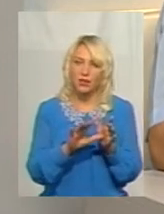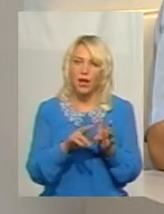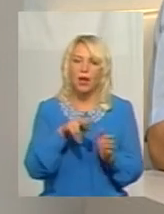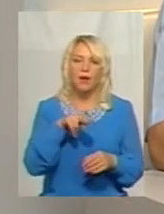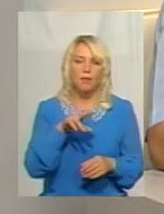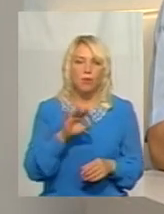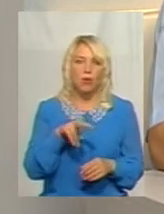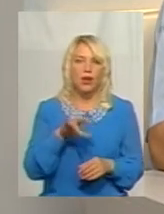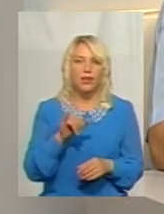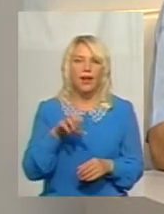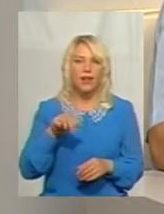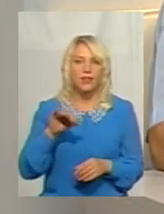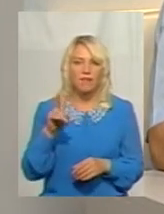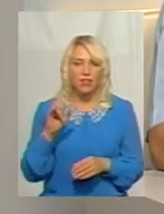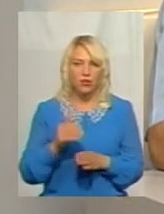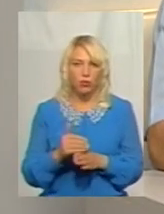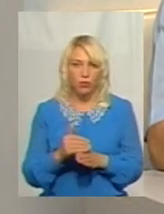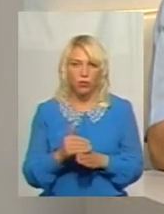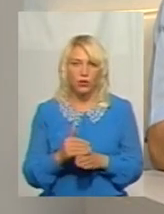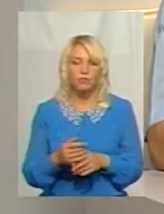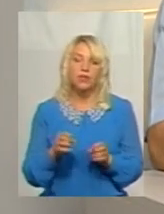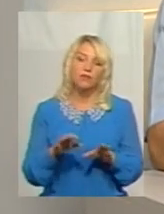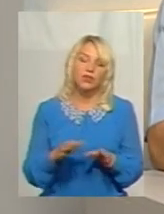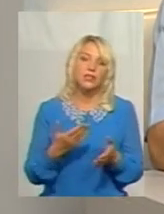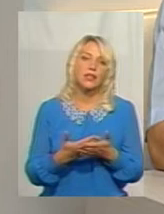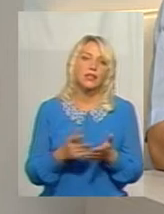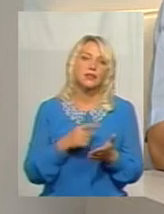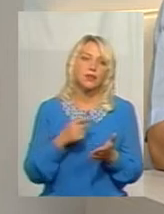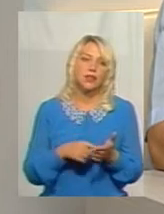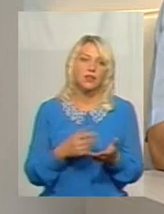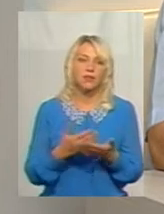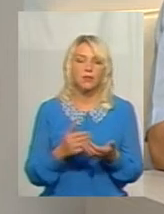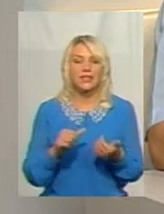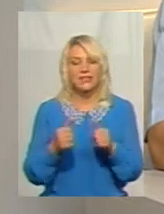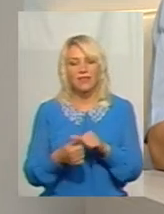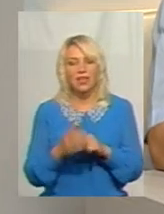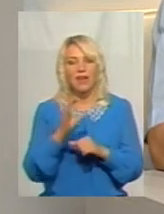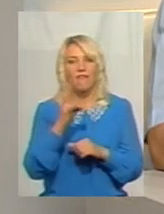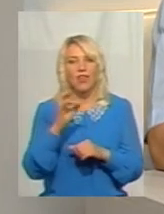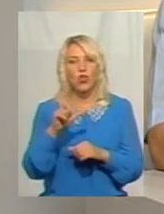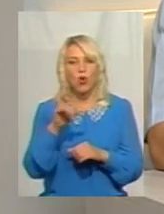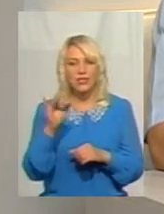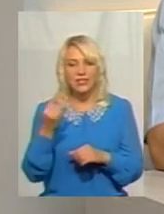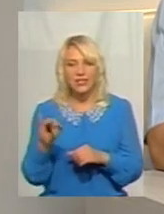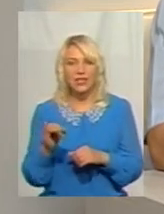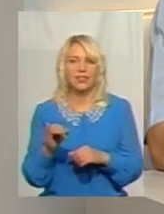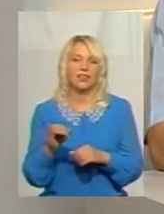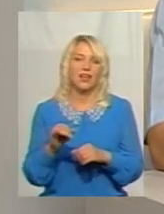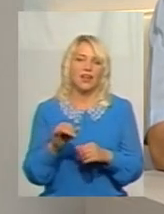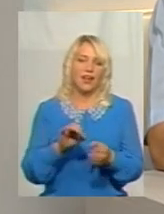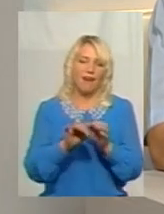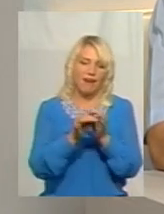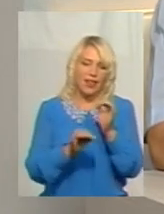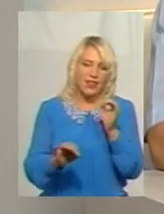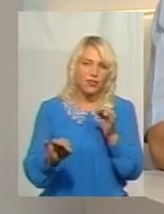Тобто вирішили якесь питання, скажімо там, замінили венозний катетер, промили сечовий катетер, питання вирішено, більше